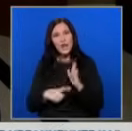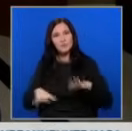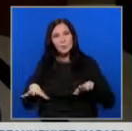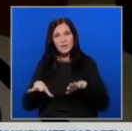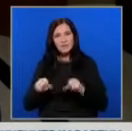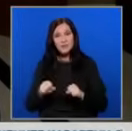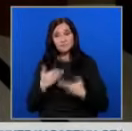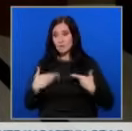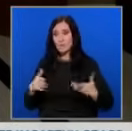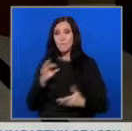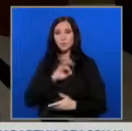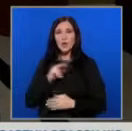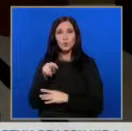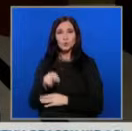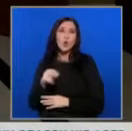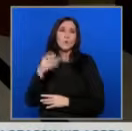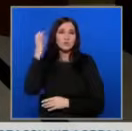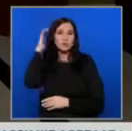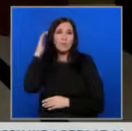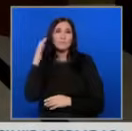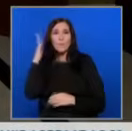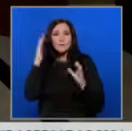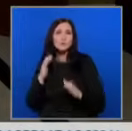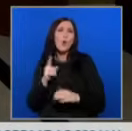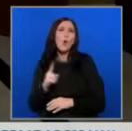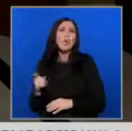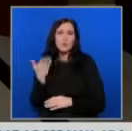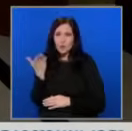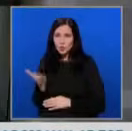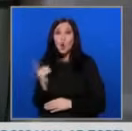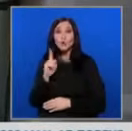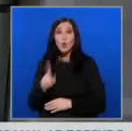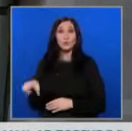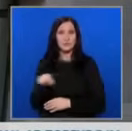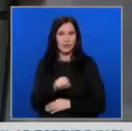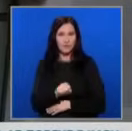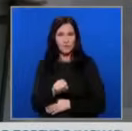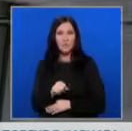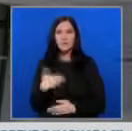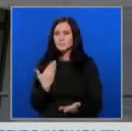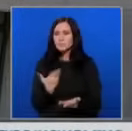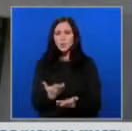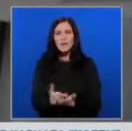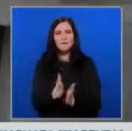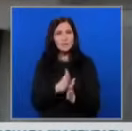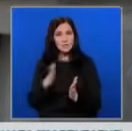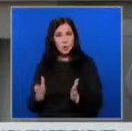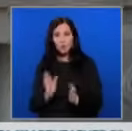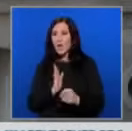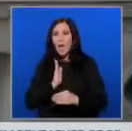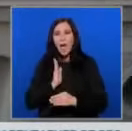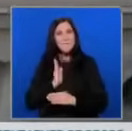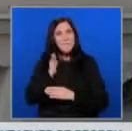получаваме контрол върху служебното правителство, което и да е то и от когато и да се ръководи то. С поставените срокове в